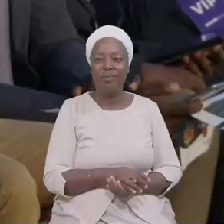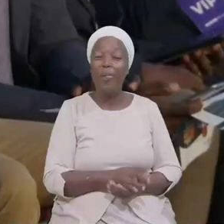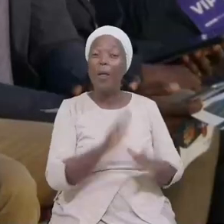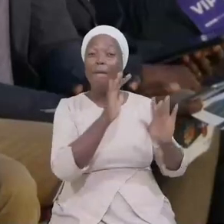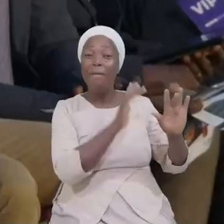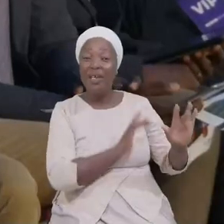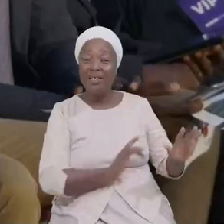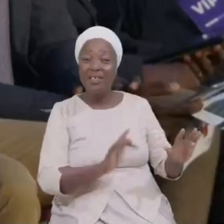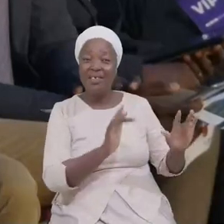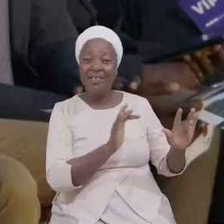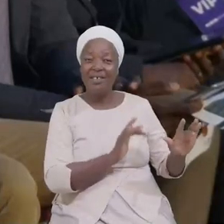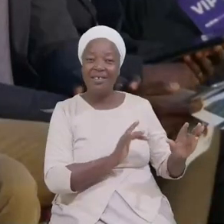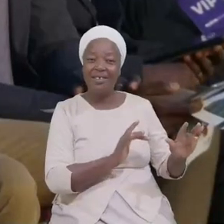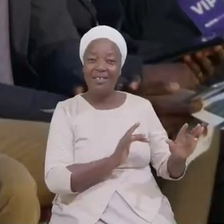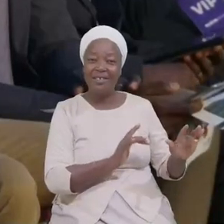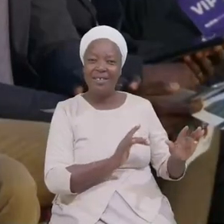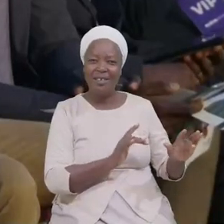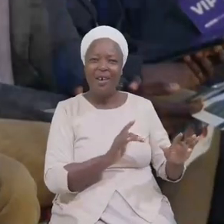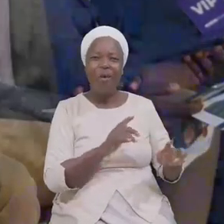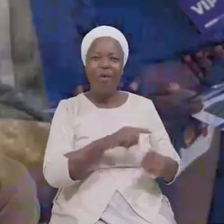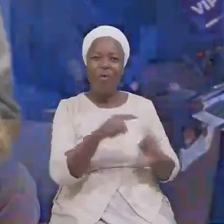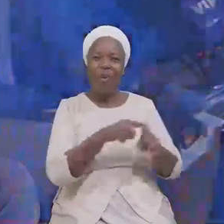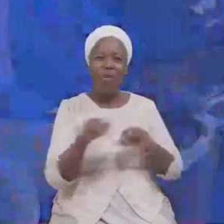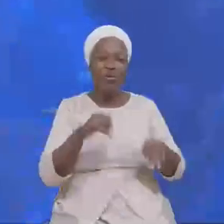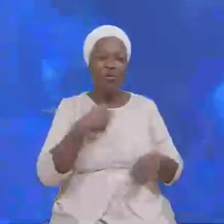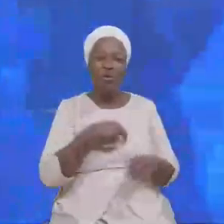Bonté. Pourquoi avons-nous besoin de bonté?